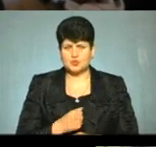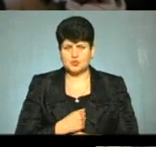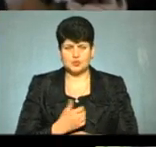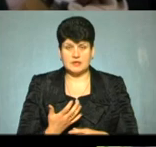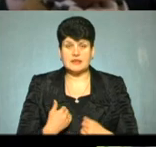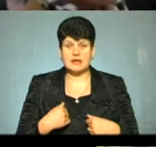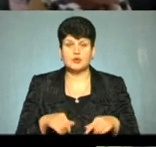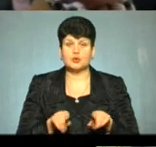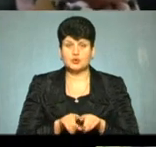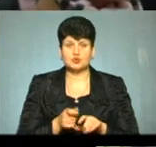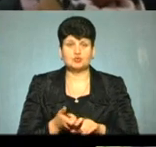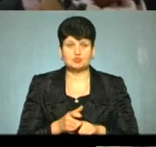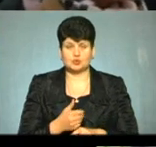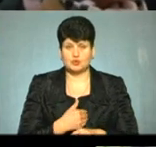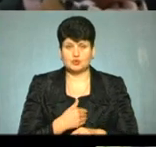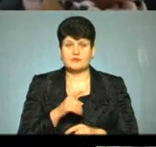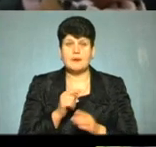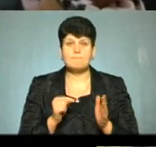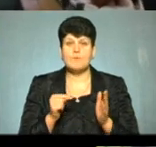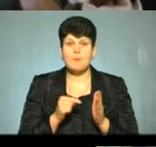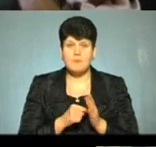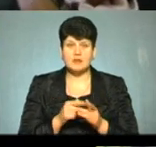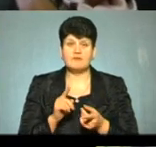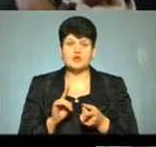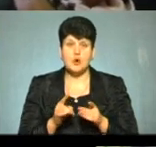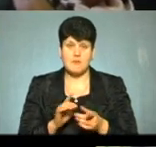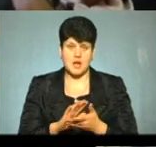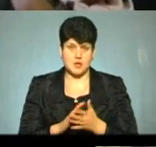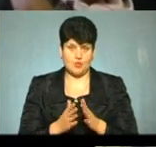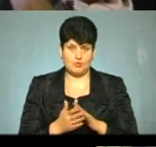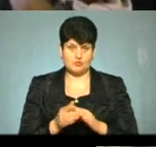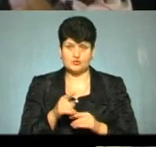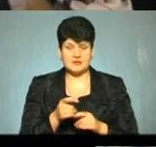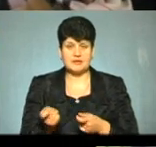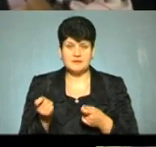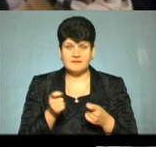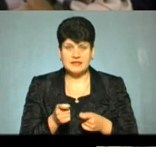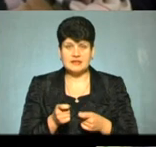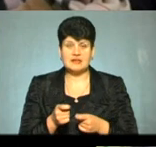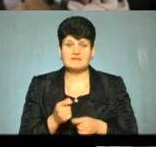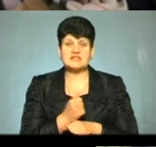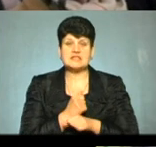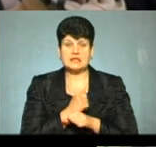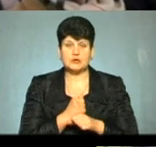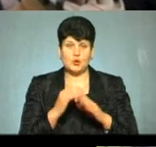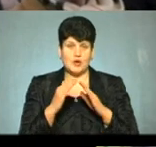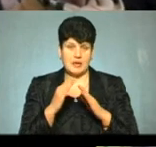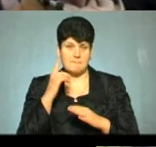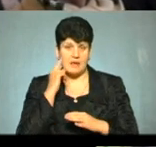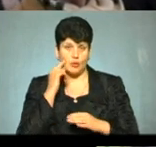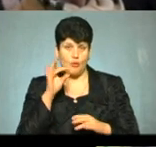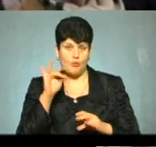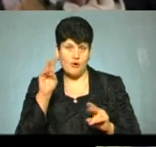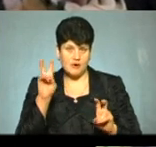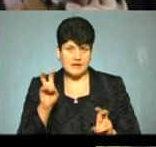шкода, але я теж дуже хочу, щоб вони попали в нормальні умови, щоб їх не завезли в санаторій Медобори і забули за